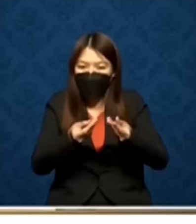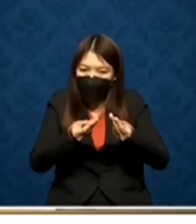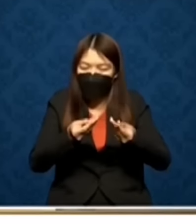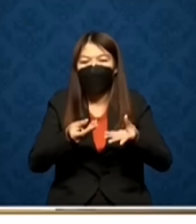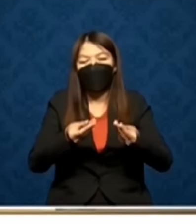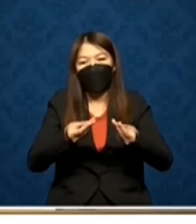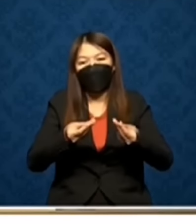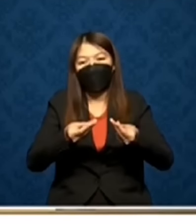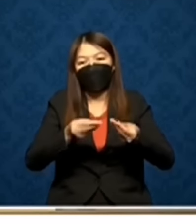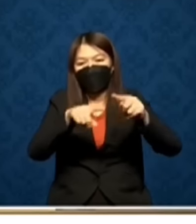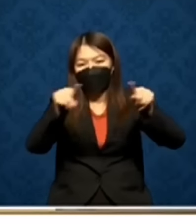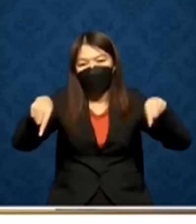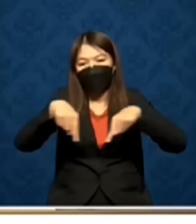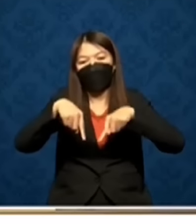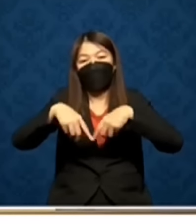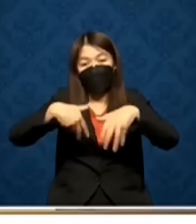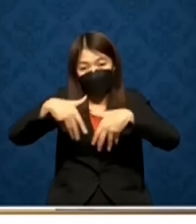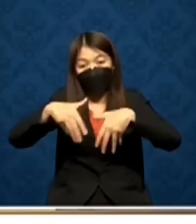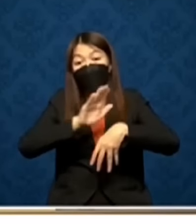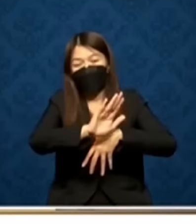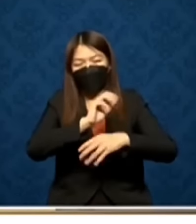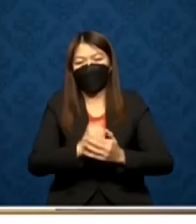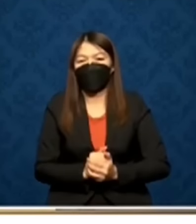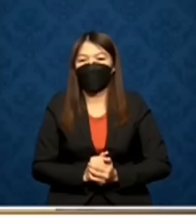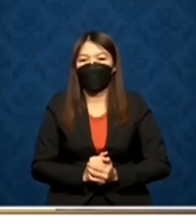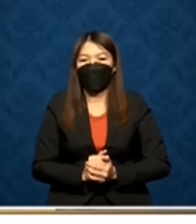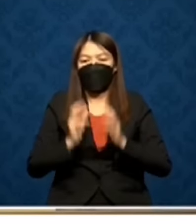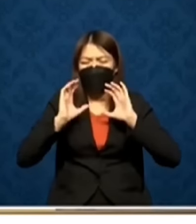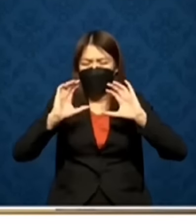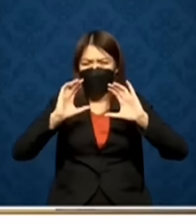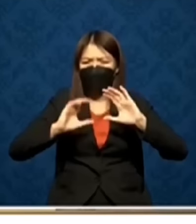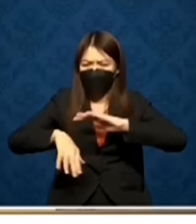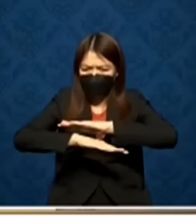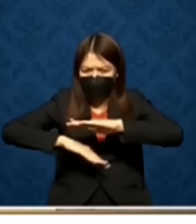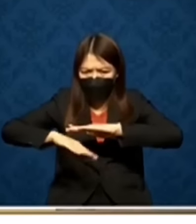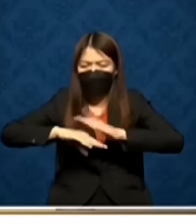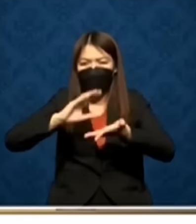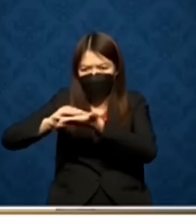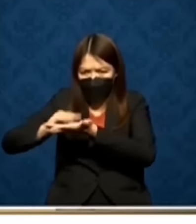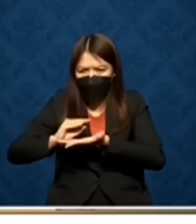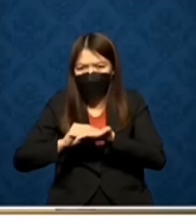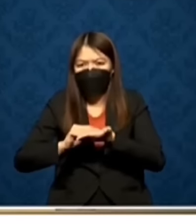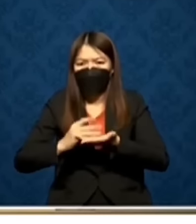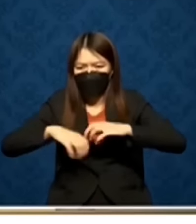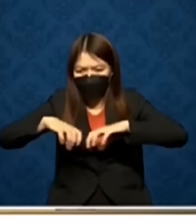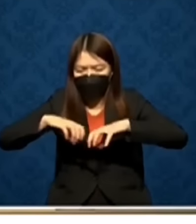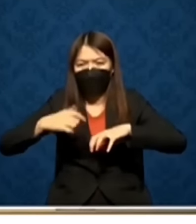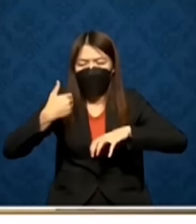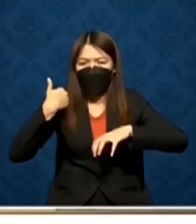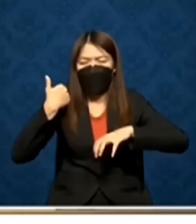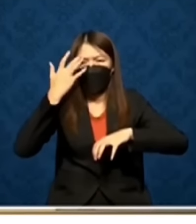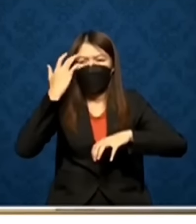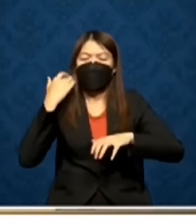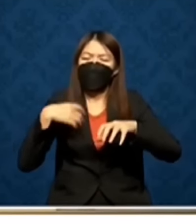ที่ดินของประชาชนทั้งหมดเพราะรัฐบาลมีฐานกติการบริหารประเทศประชาชน